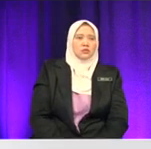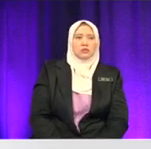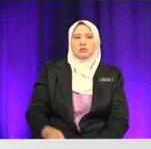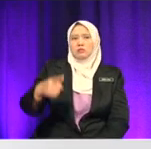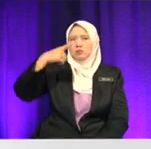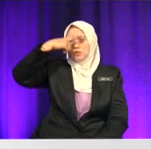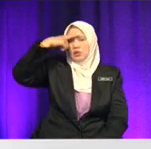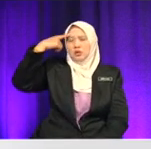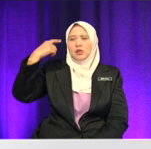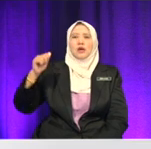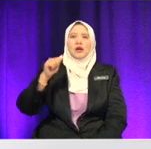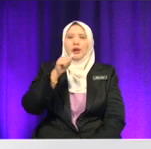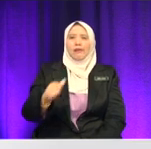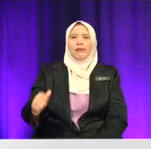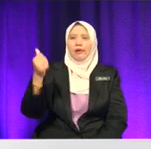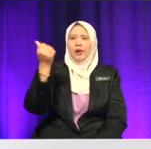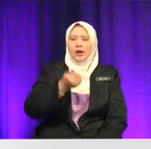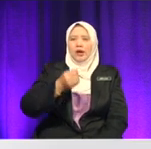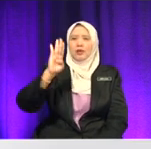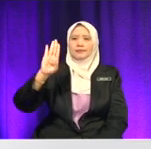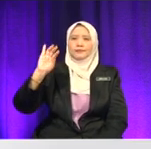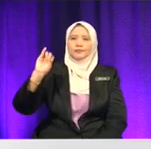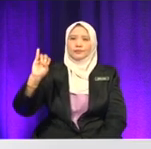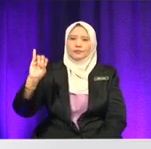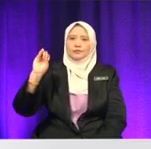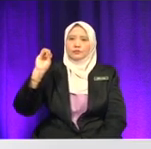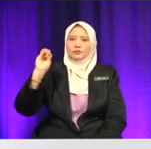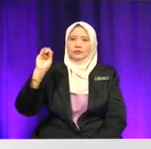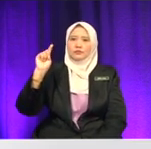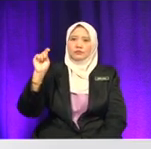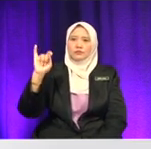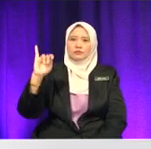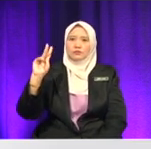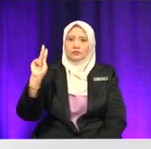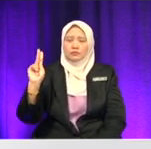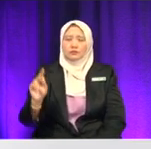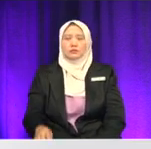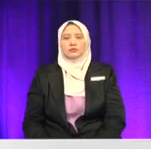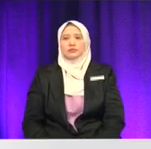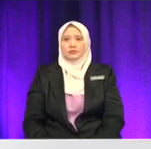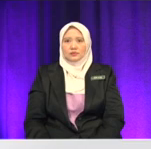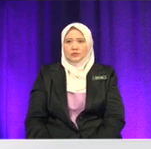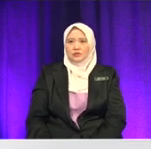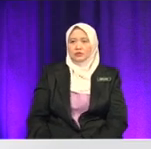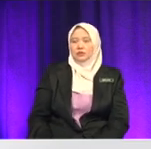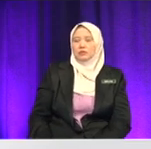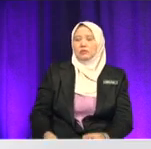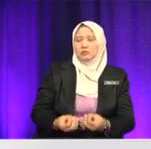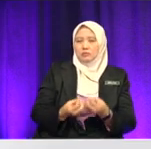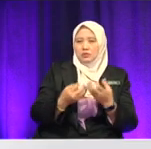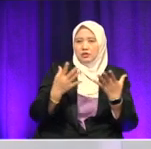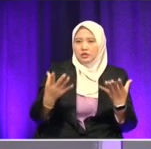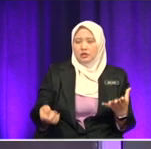Sebab antibiotik berkepekatan tinggi dia bunuh bakteria itu, cikgu. Yes, betul. Apabila dia telah membunuh bakteria